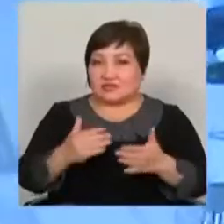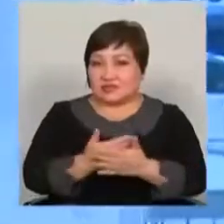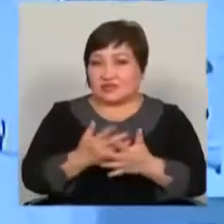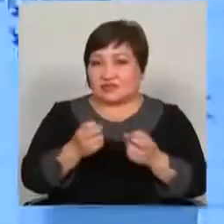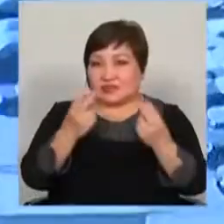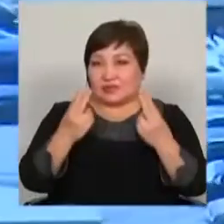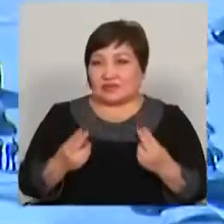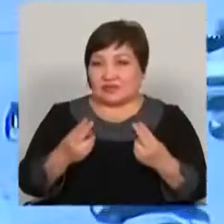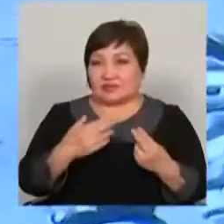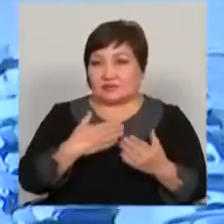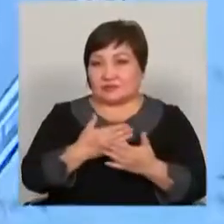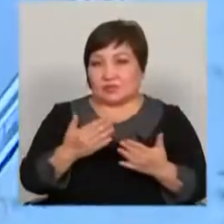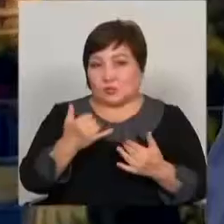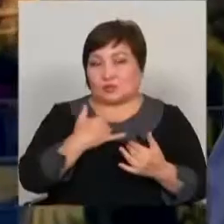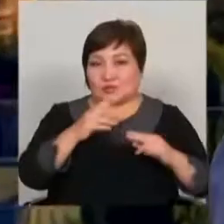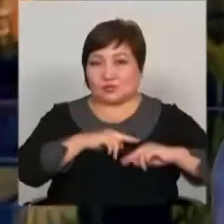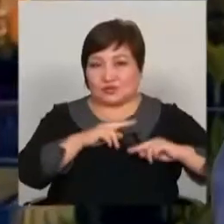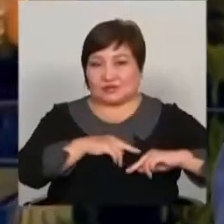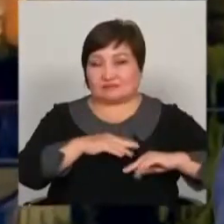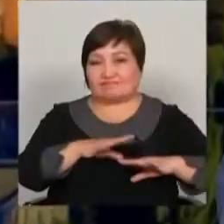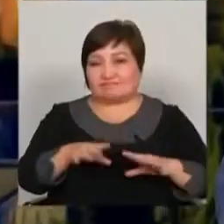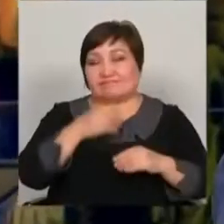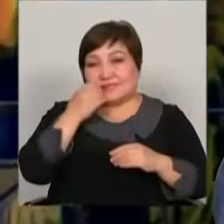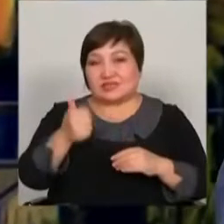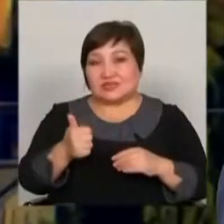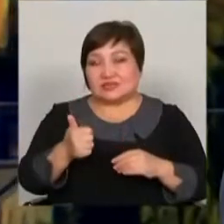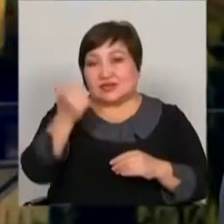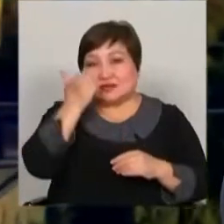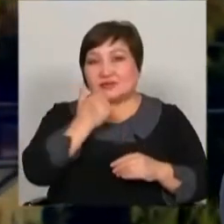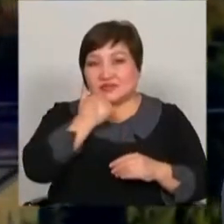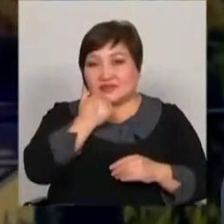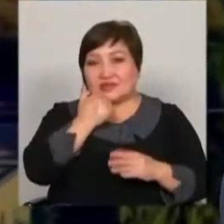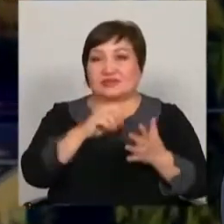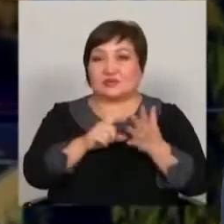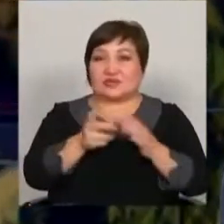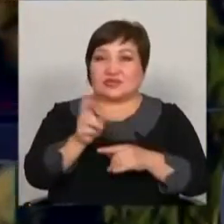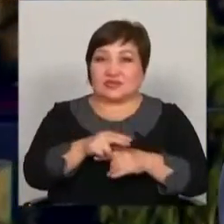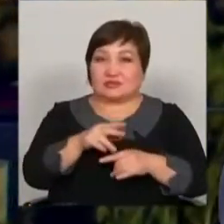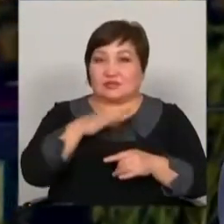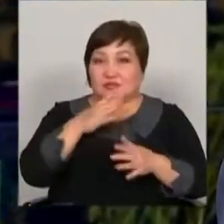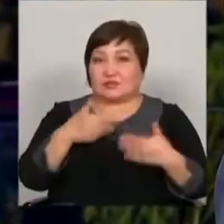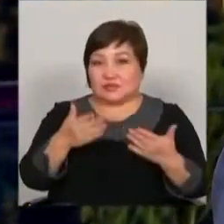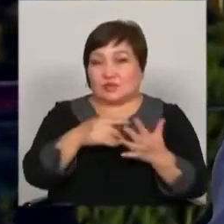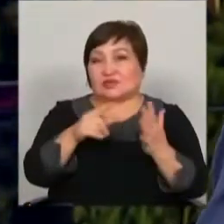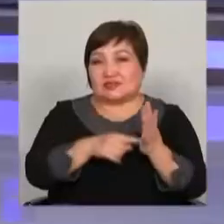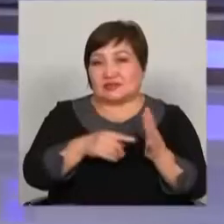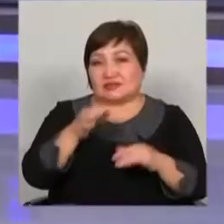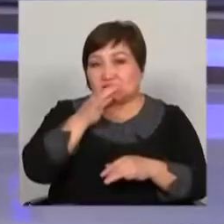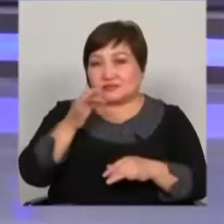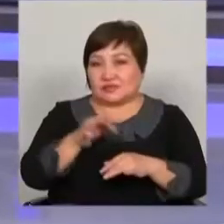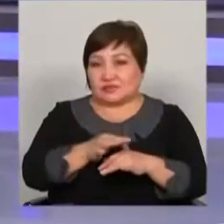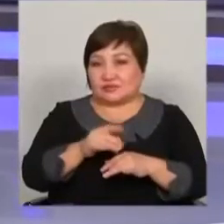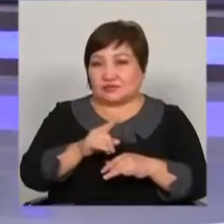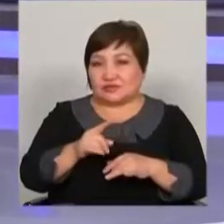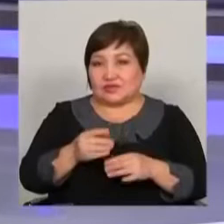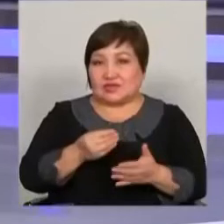істейді. Жақсы, рахмет Арслан мырза, студиямызға келіп, қойылған сұрақтарға жауап бергеніңіз үшін.